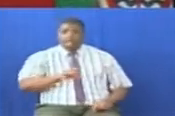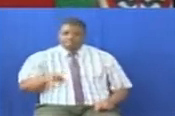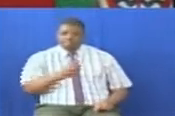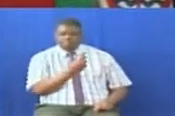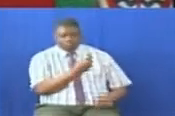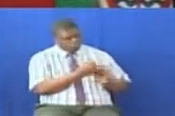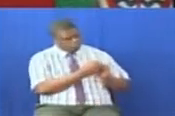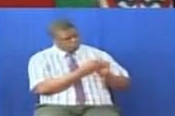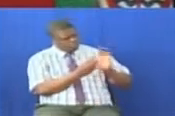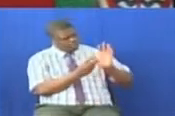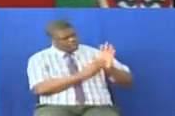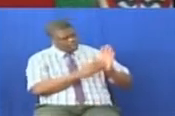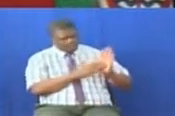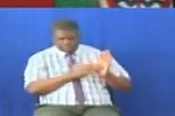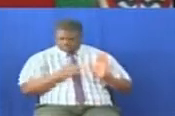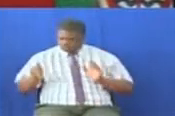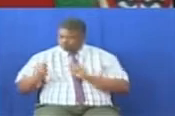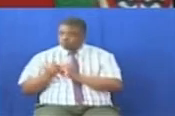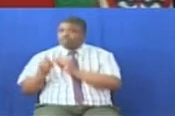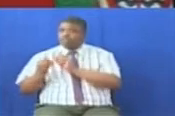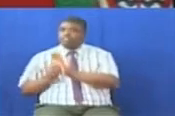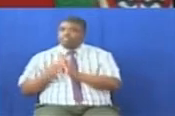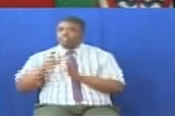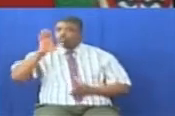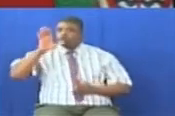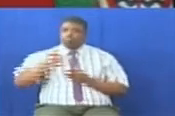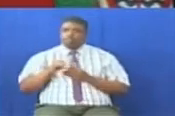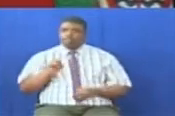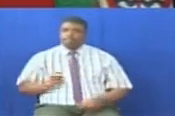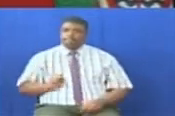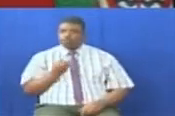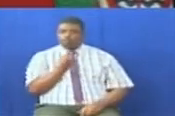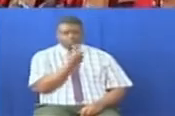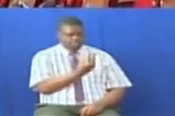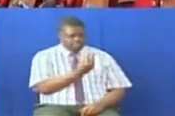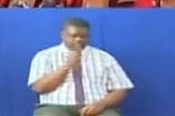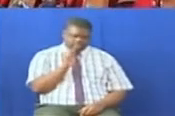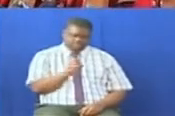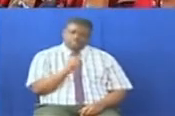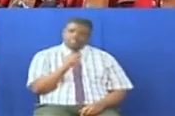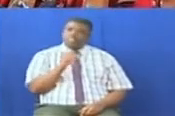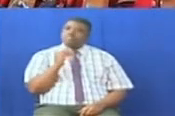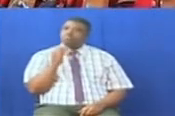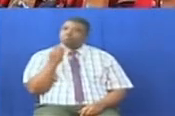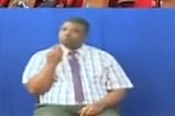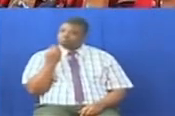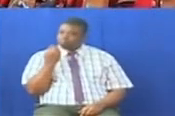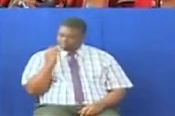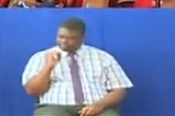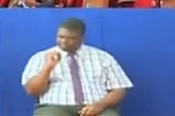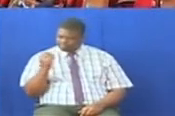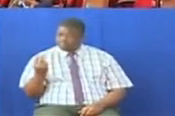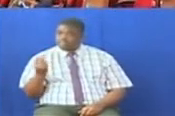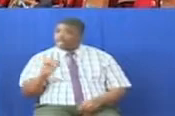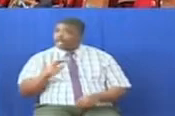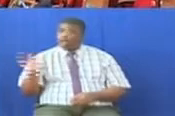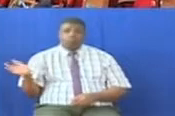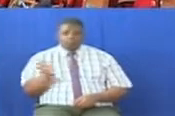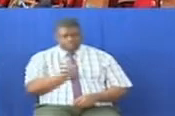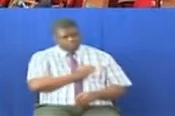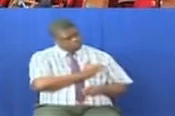2018-19 jumla ya kiasi cha shilingi bilioni 2.02 hazikurejeshwa kwa baadhi ya